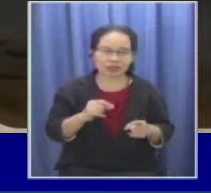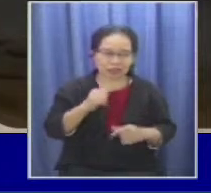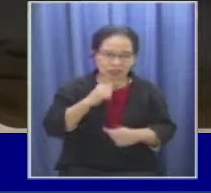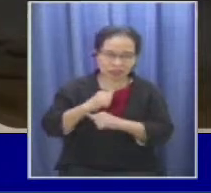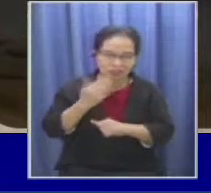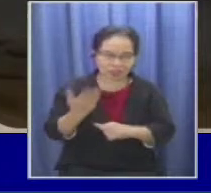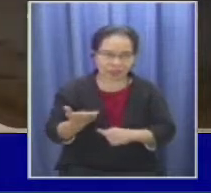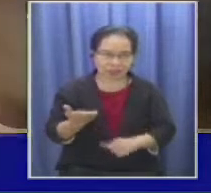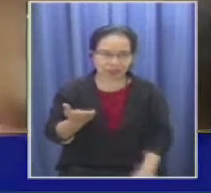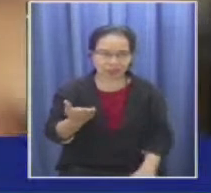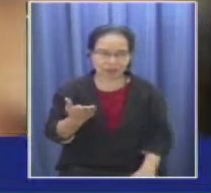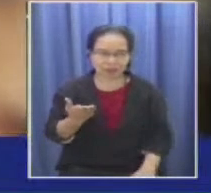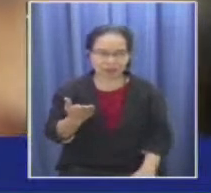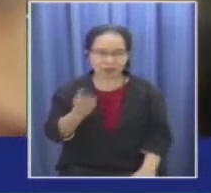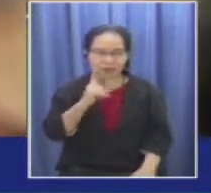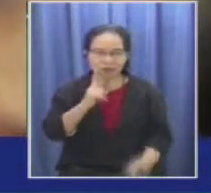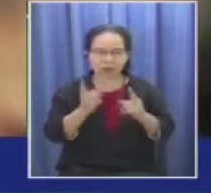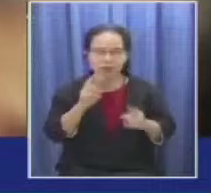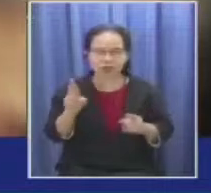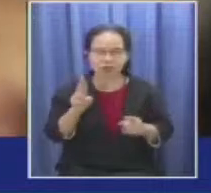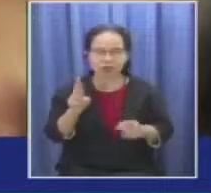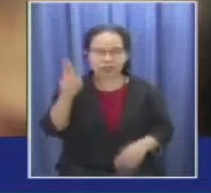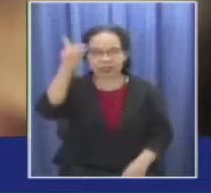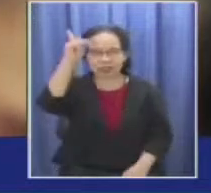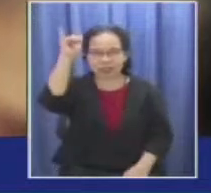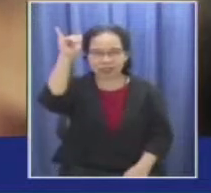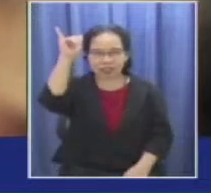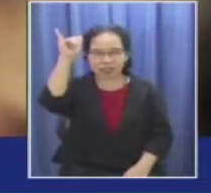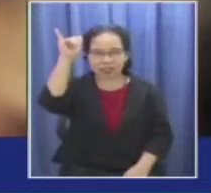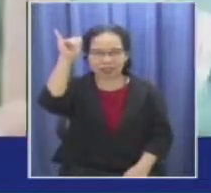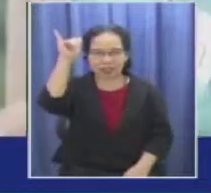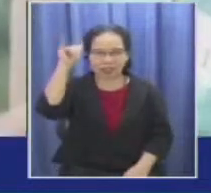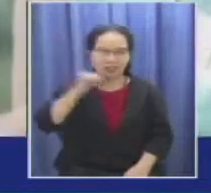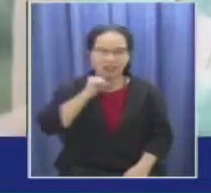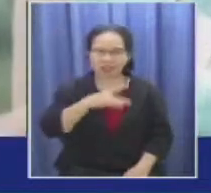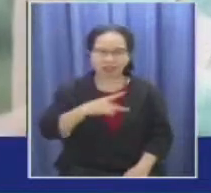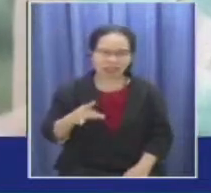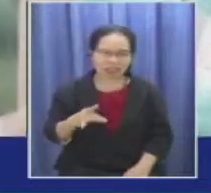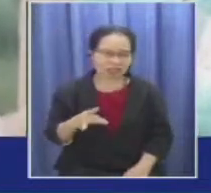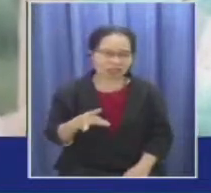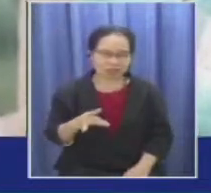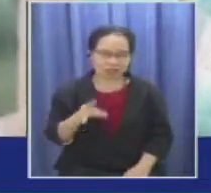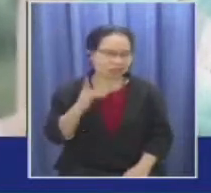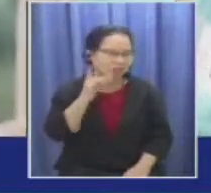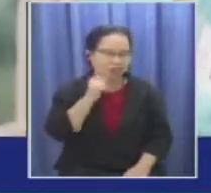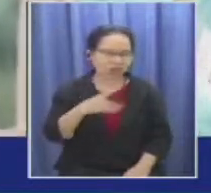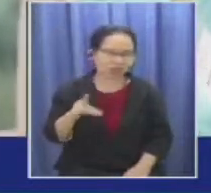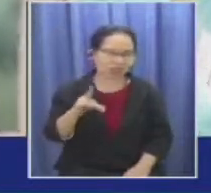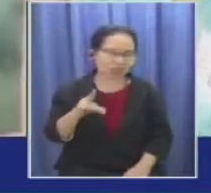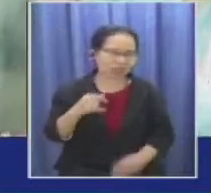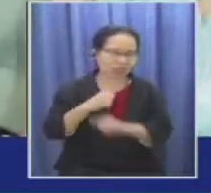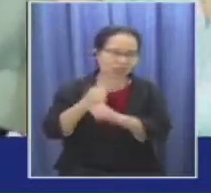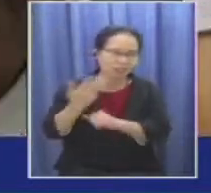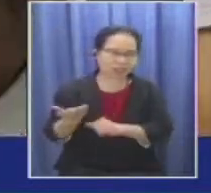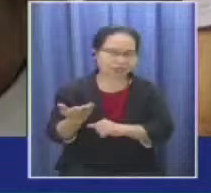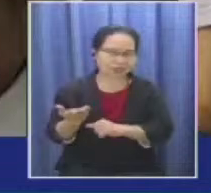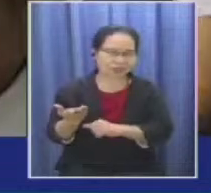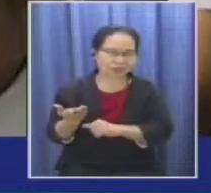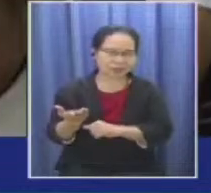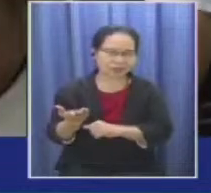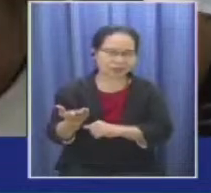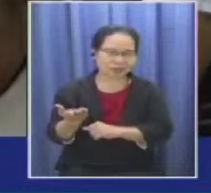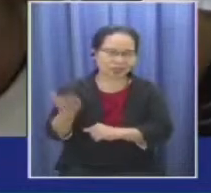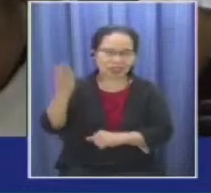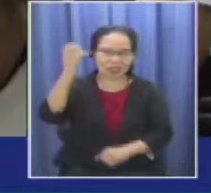kon wodo no won akoma mu a mema nu mu no a omo se ne pe no peso hunu di opa no a odi ne nkasa o mate se dani se